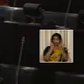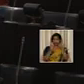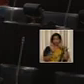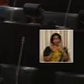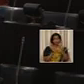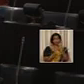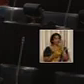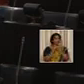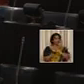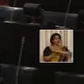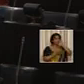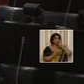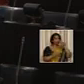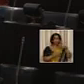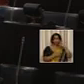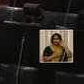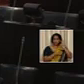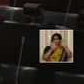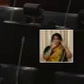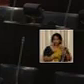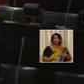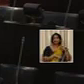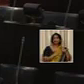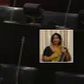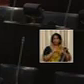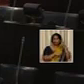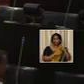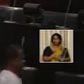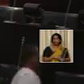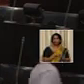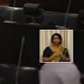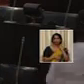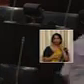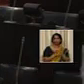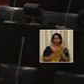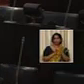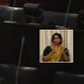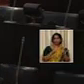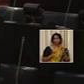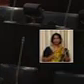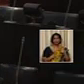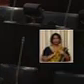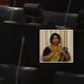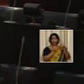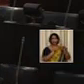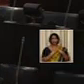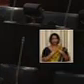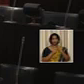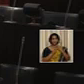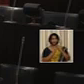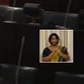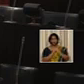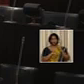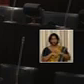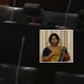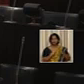පැනලා ගිහිල්ලා ඒ රටවල් වල ඉන්න අනීතිකව සිටීමේ සිට ශ්‍රී ලංකිකයන්ගේ නොම්බරේ වැඩි වෙනවා එහෙම වැඩි වුණාම අපේ රටට හම්බෙන කෝටා ප්‍රමාණයත් අහිමි